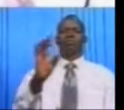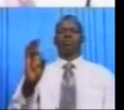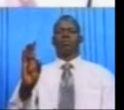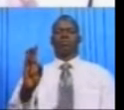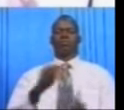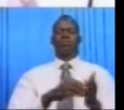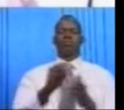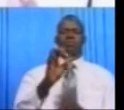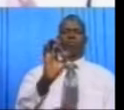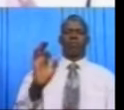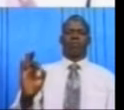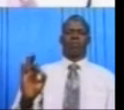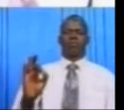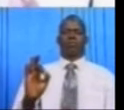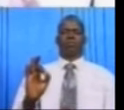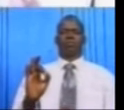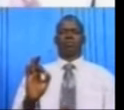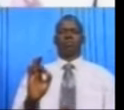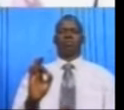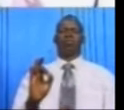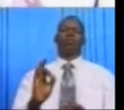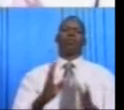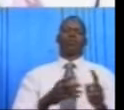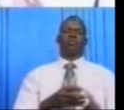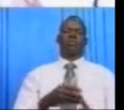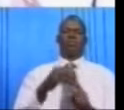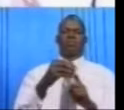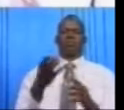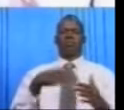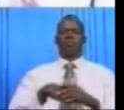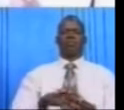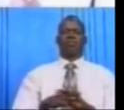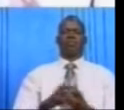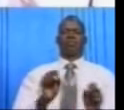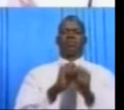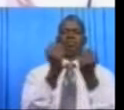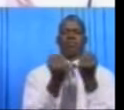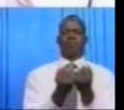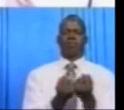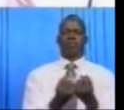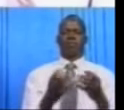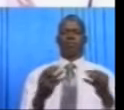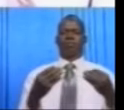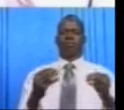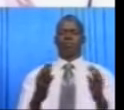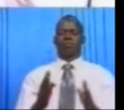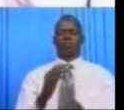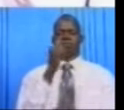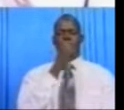Milliards de francs CFA et particulièrement dans le secteur marchand et le secteur